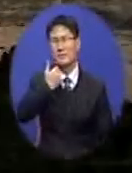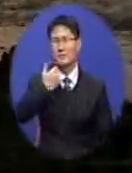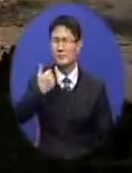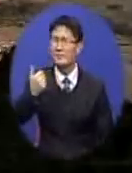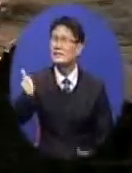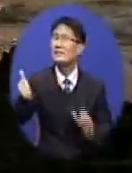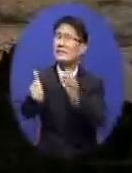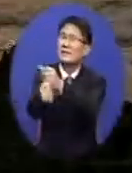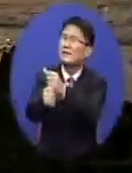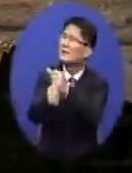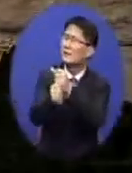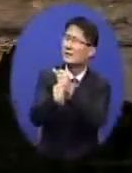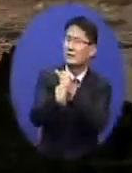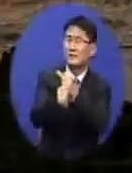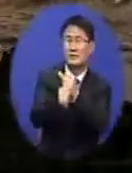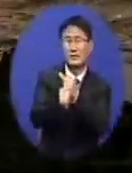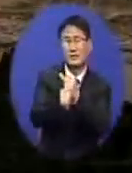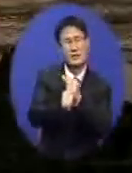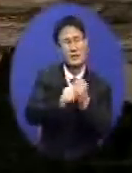잡을 수가